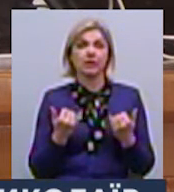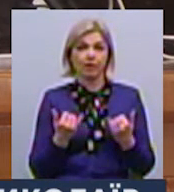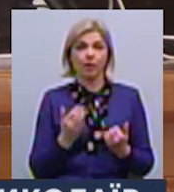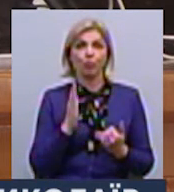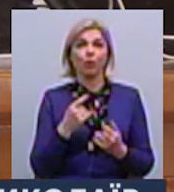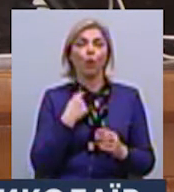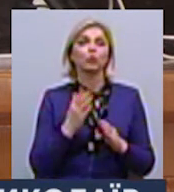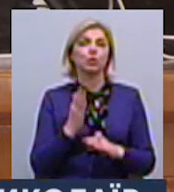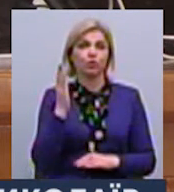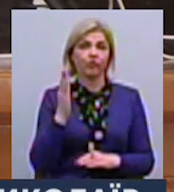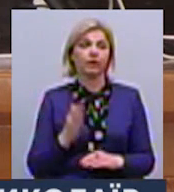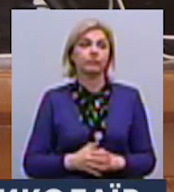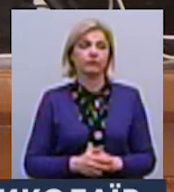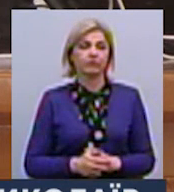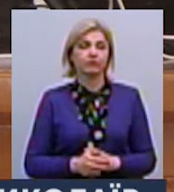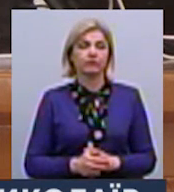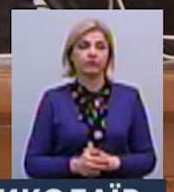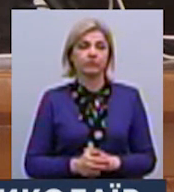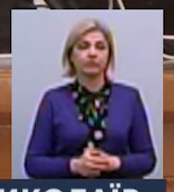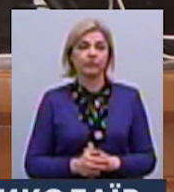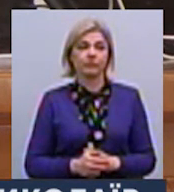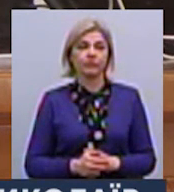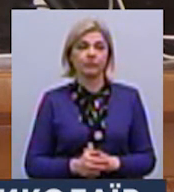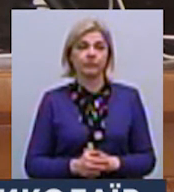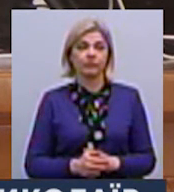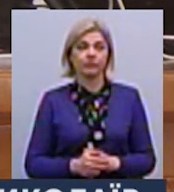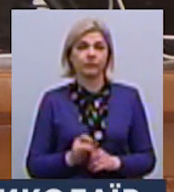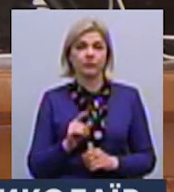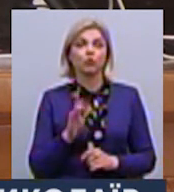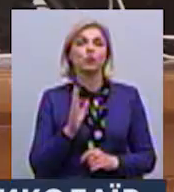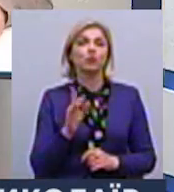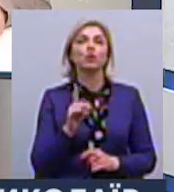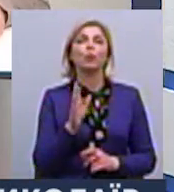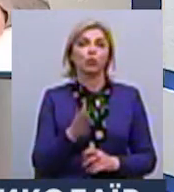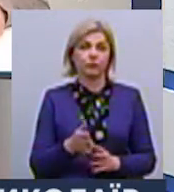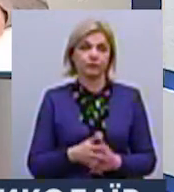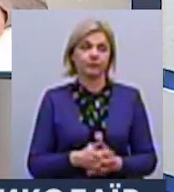Вже рішення прийнято. Ну, в суді, значить, будемо оскаржувати в суді. Що робити?